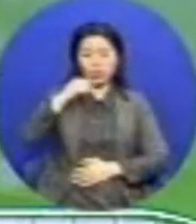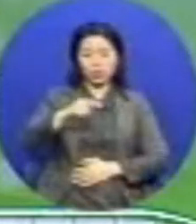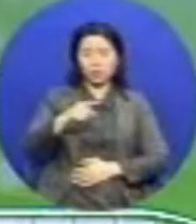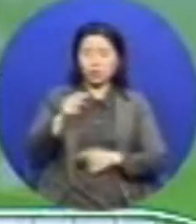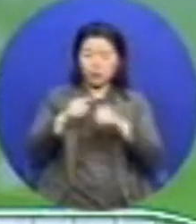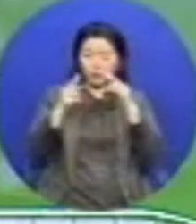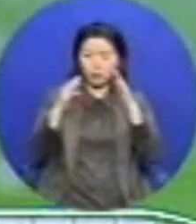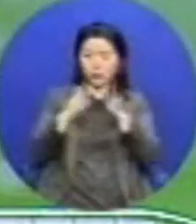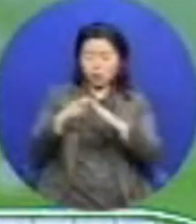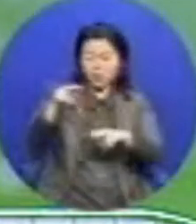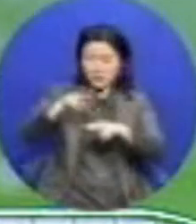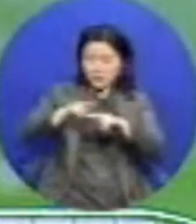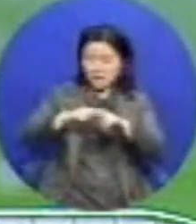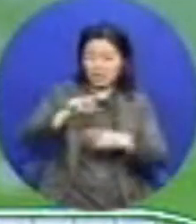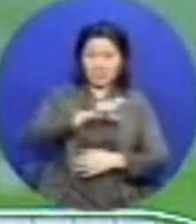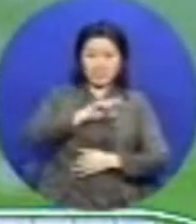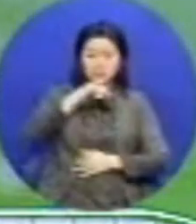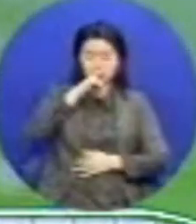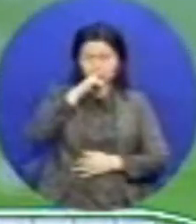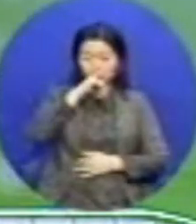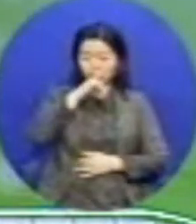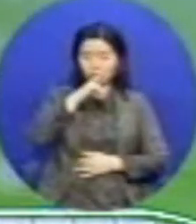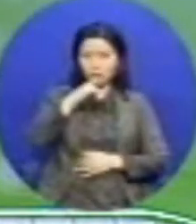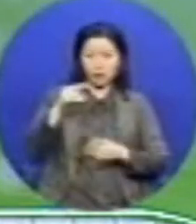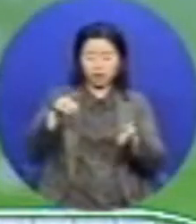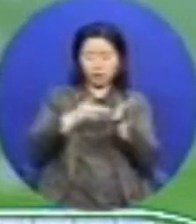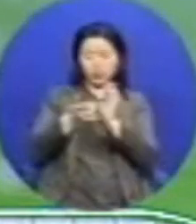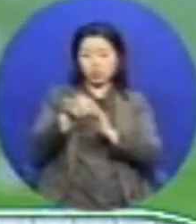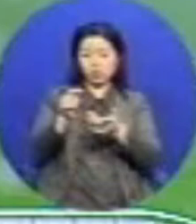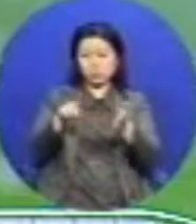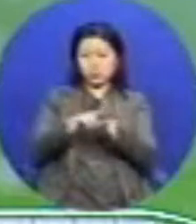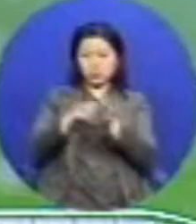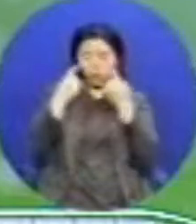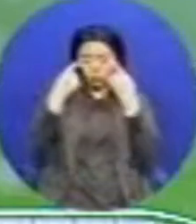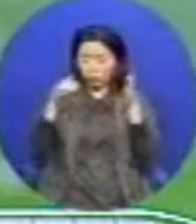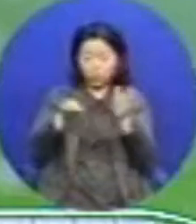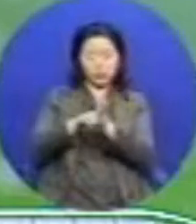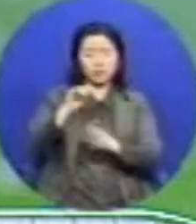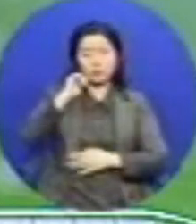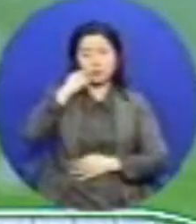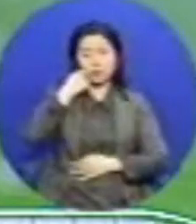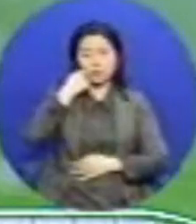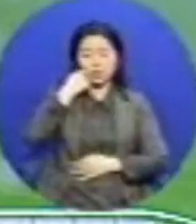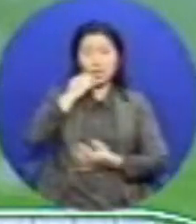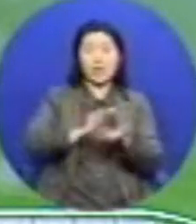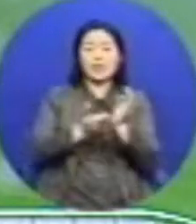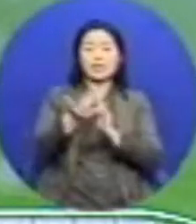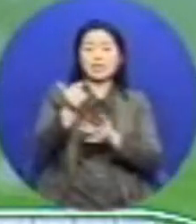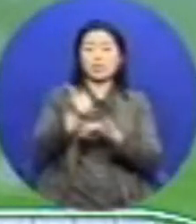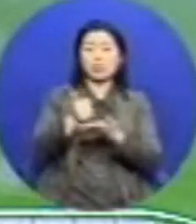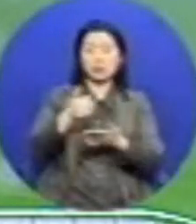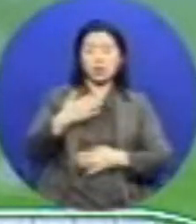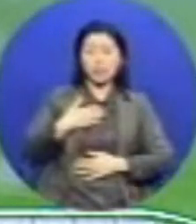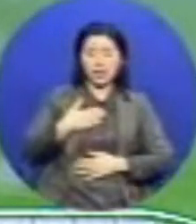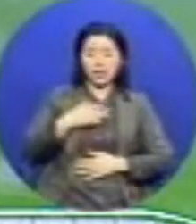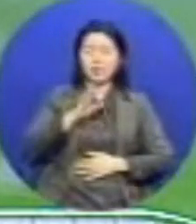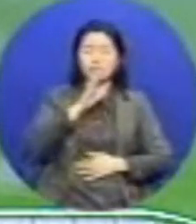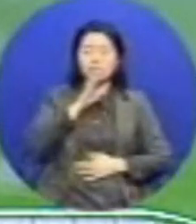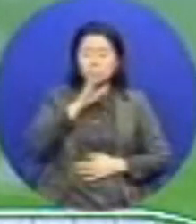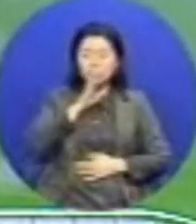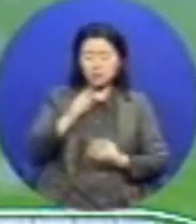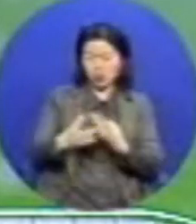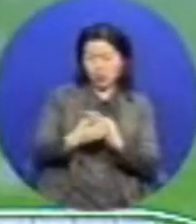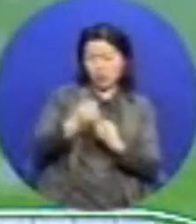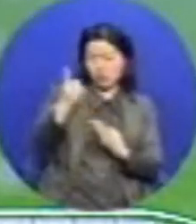있다고 예수 믿는다고 확신할 수 없어요 예수님과 정말 내가 1 구나 믿어져